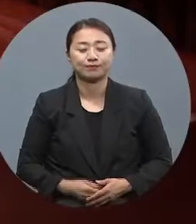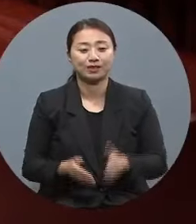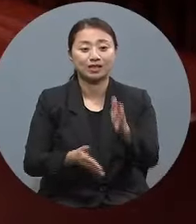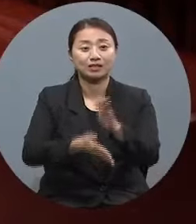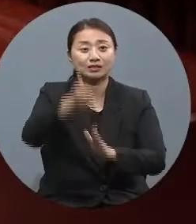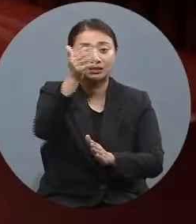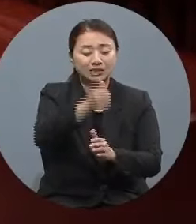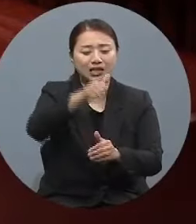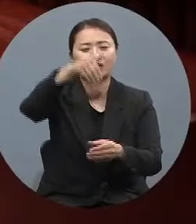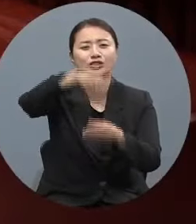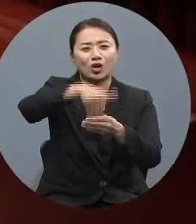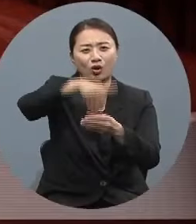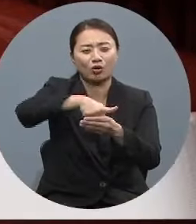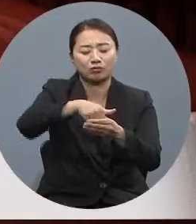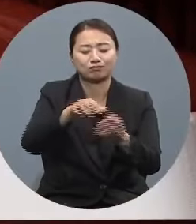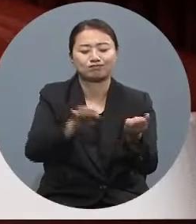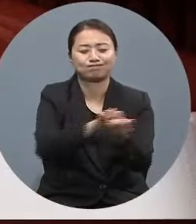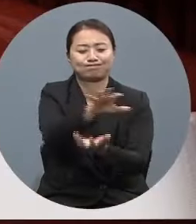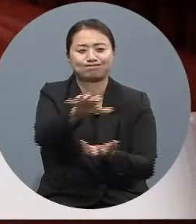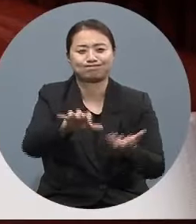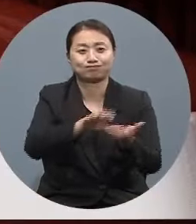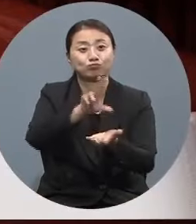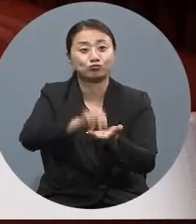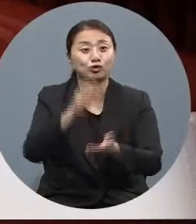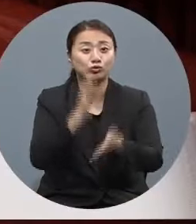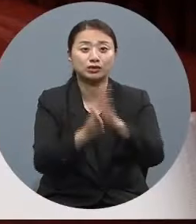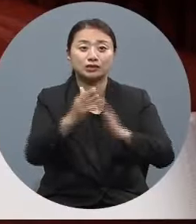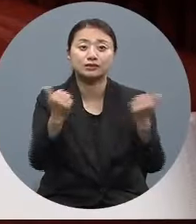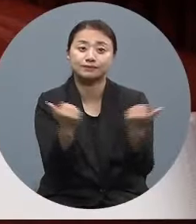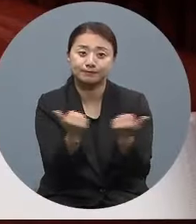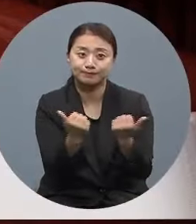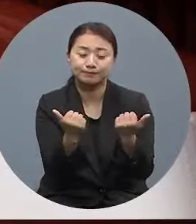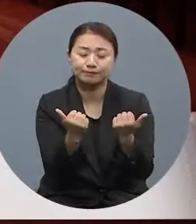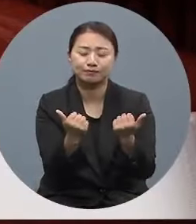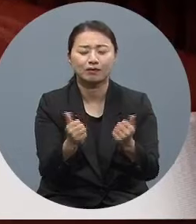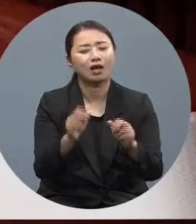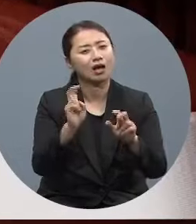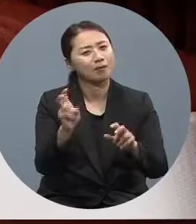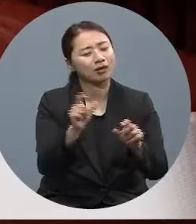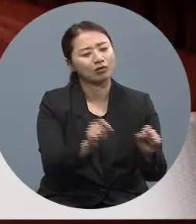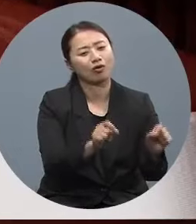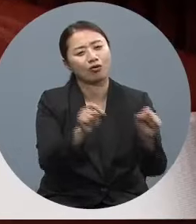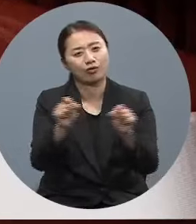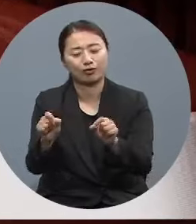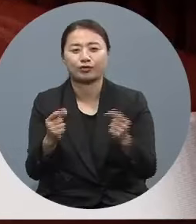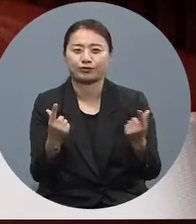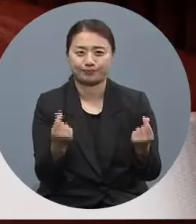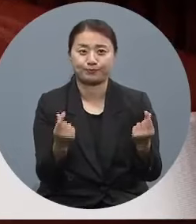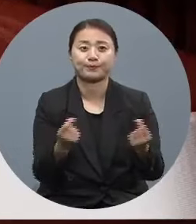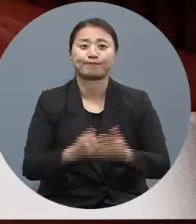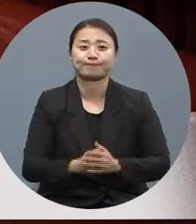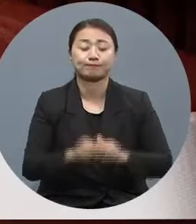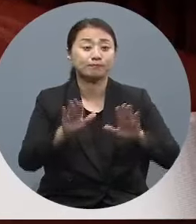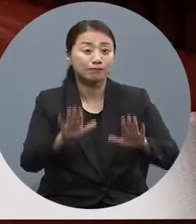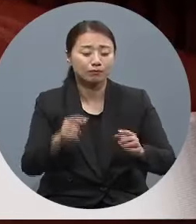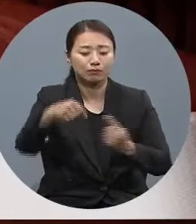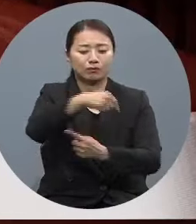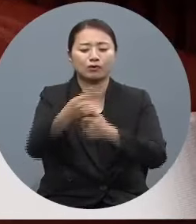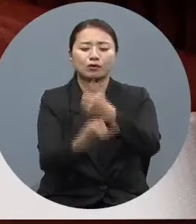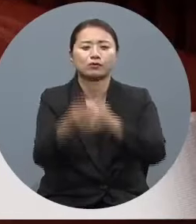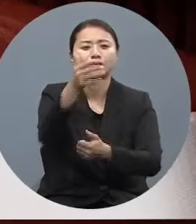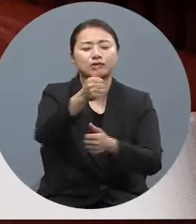의장 선거 과정의 갈등으로 개점 휴업 상태인 울산 시의회 공백이 더 길어지게 됐습니다 이번에는